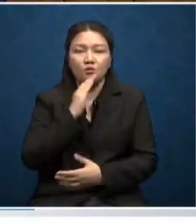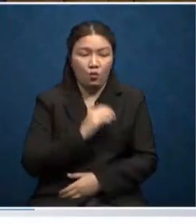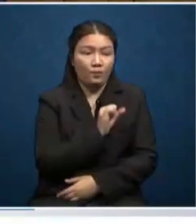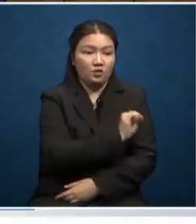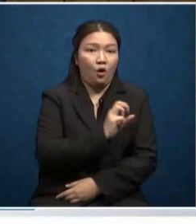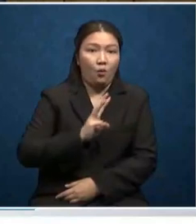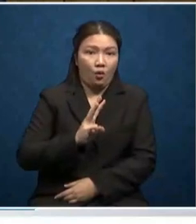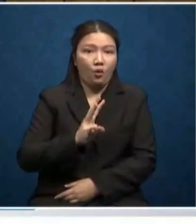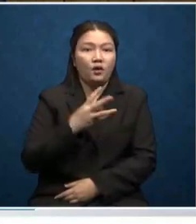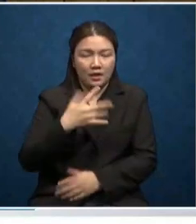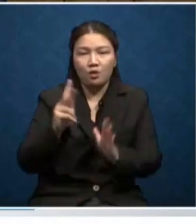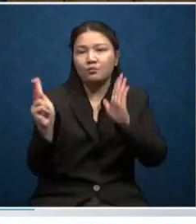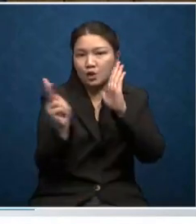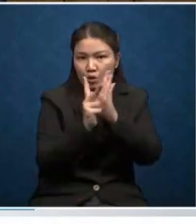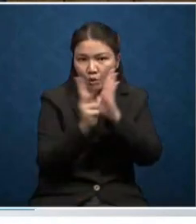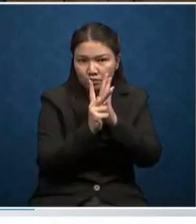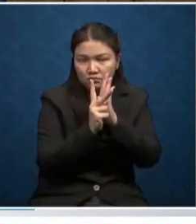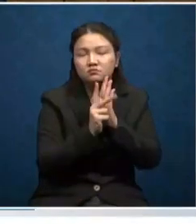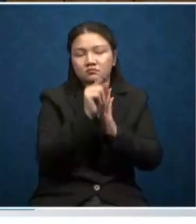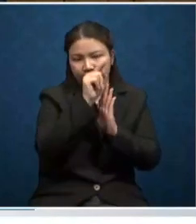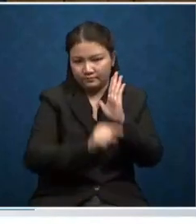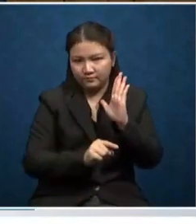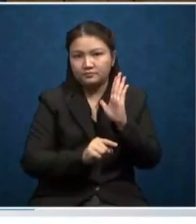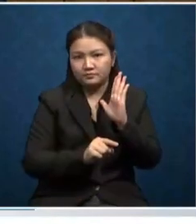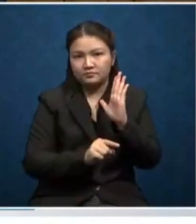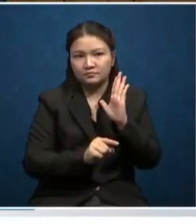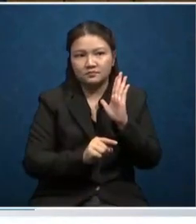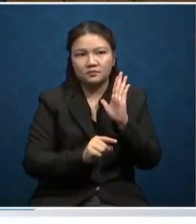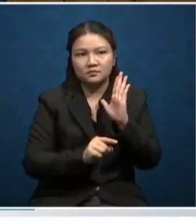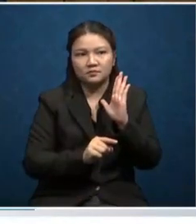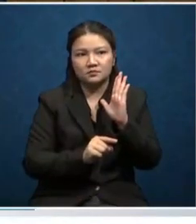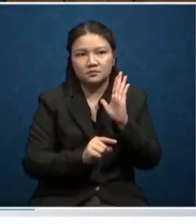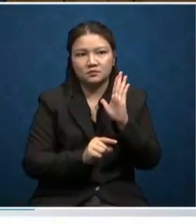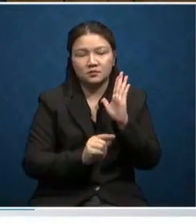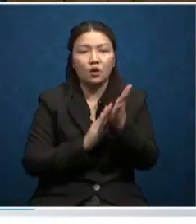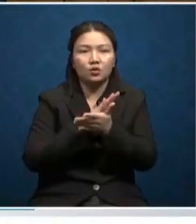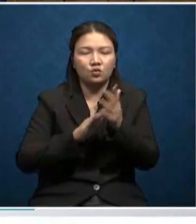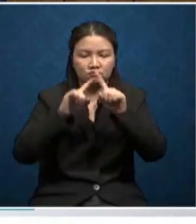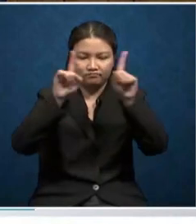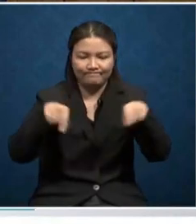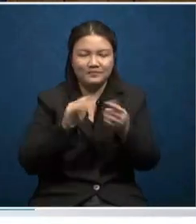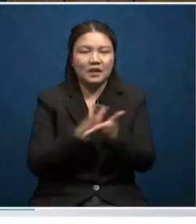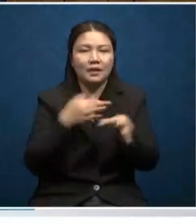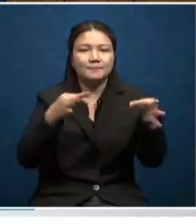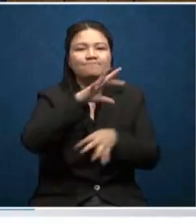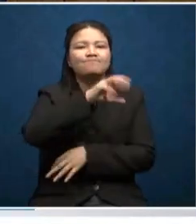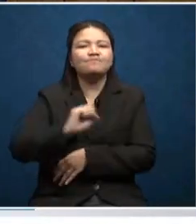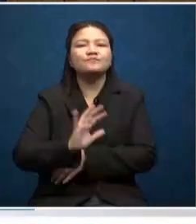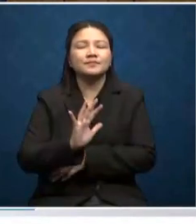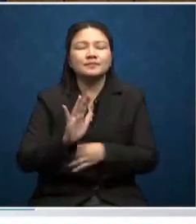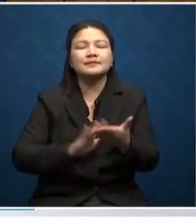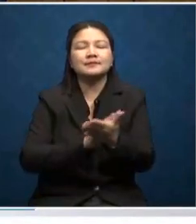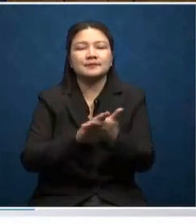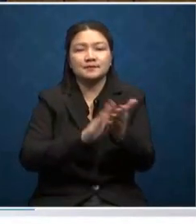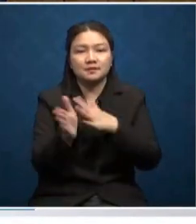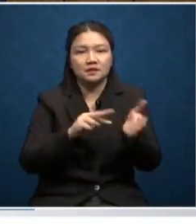มาแล้วก็มีข้อบังคับที่เกี่ยวด้วยการนี้มาขอประทานโทษไม่ได้นำเอกสารมานะครับเขียนเหมือนของ